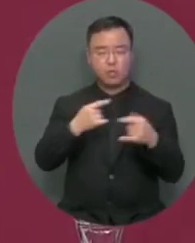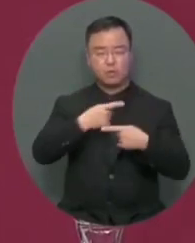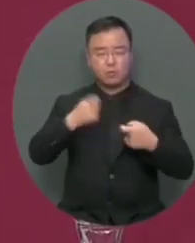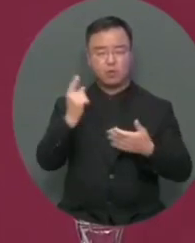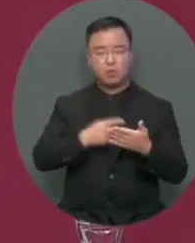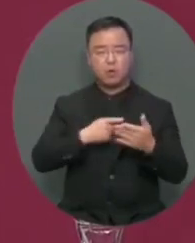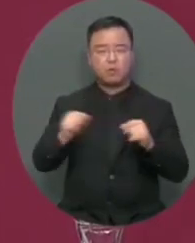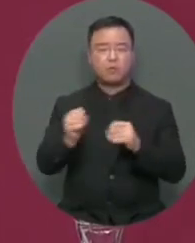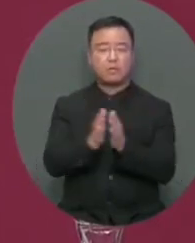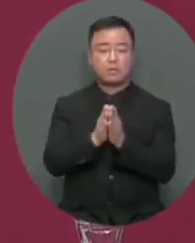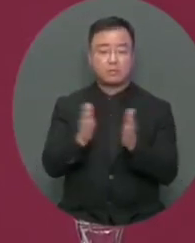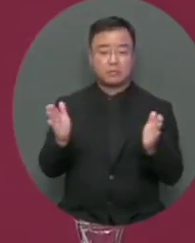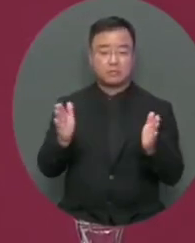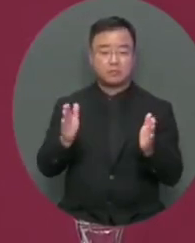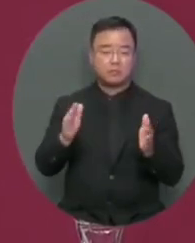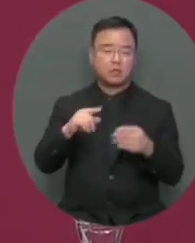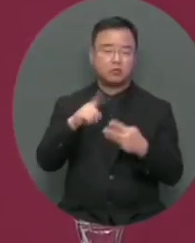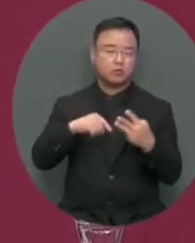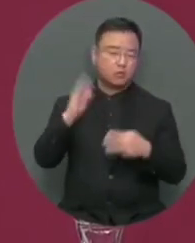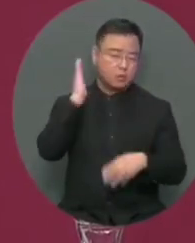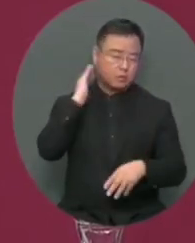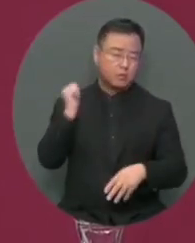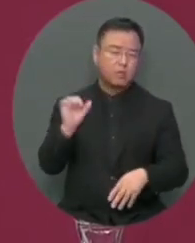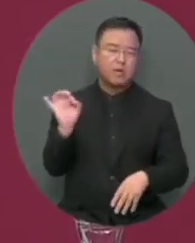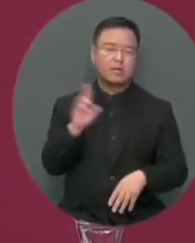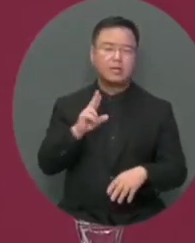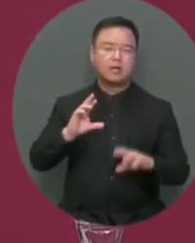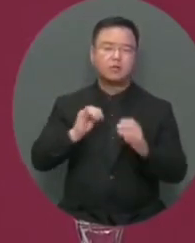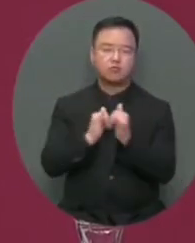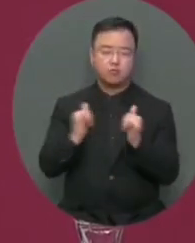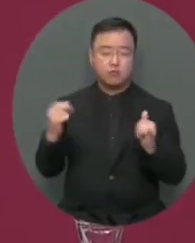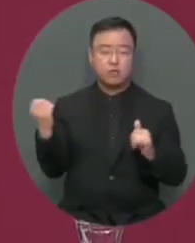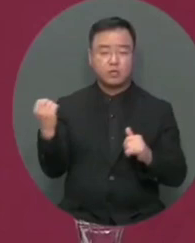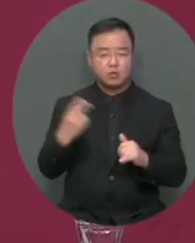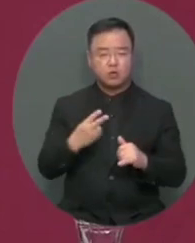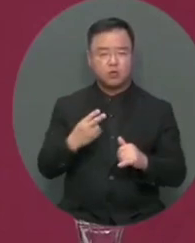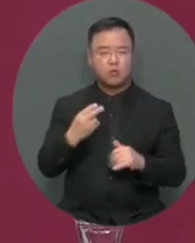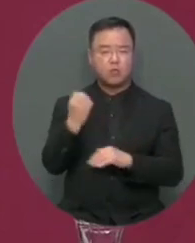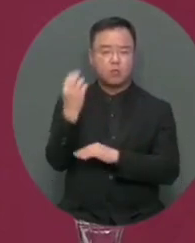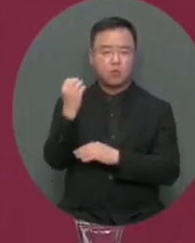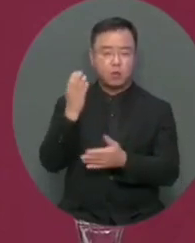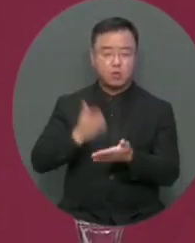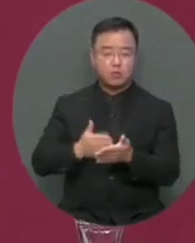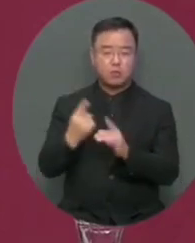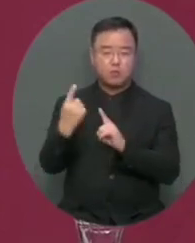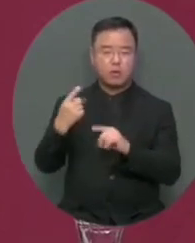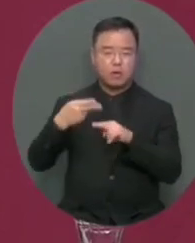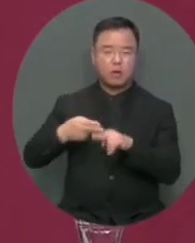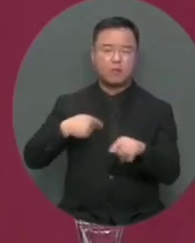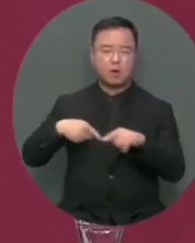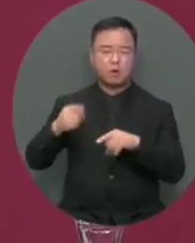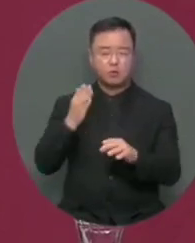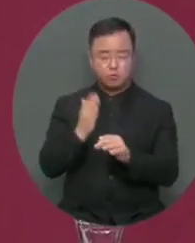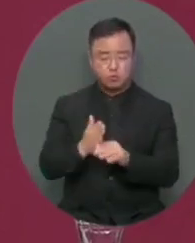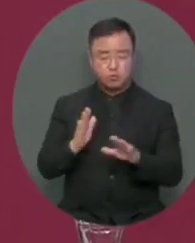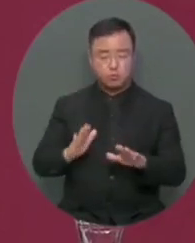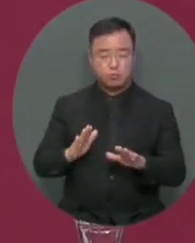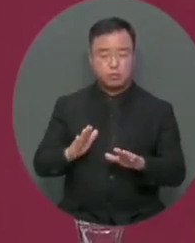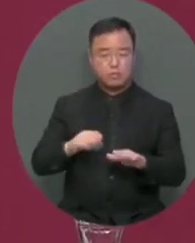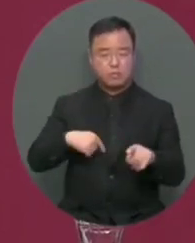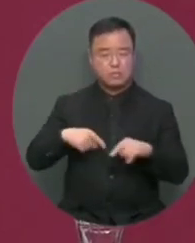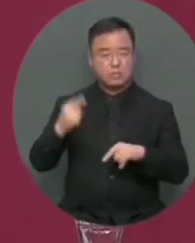윤석열 대통령이 야당과 국민과 언론과 역사를 상대로 폭정을 휘두르고 있습니다. 철진한 이념으로 민주주의를